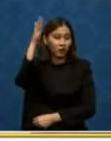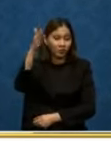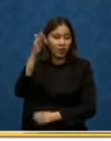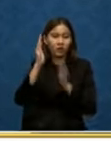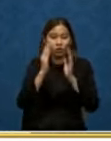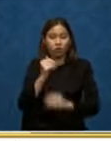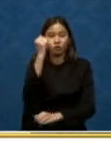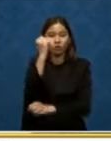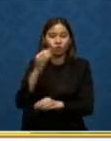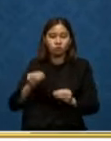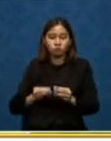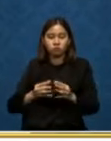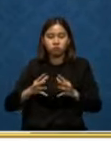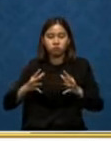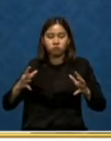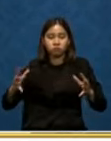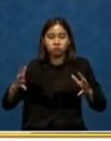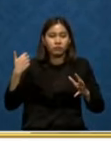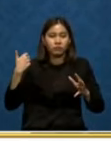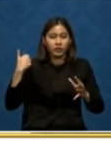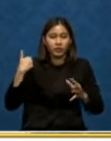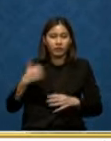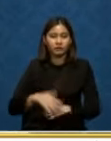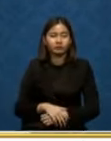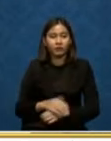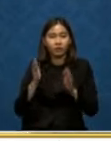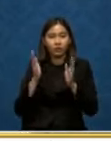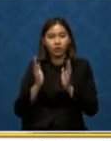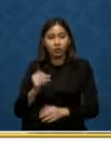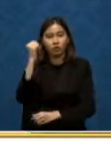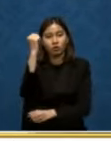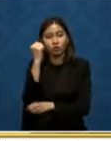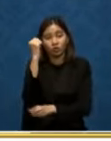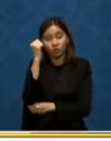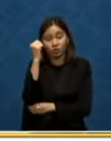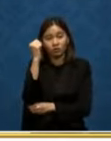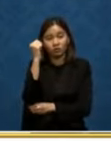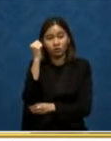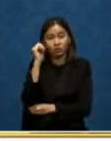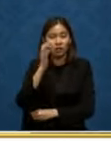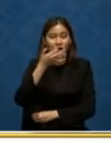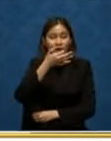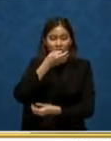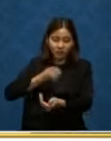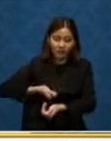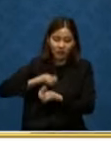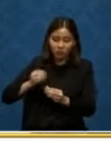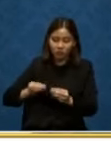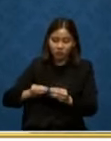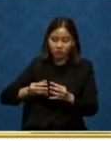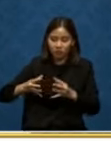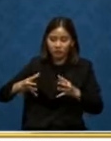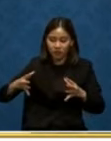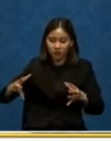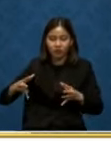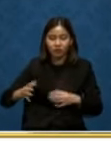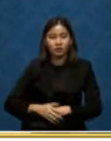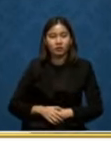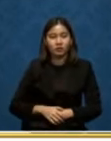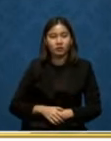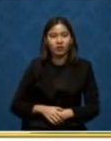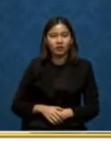จนจะเพิ่มขึ้นคนจนจากเงื้อมือของเกษตรกรจะเพิ่มขึ้นโดยพี่น้อง